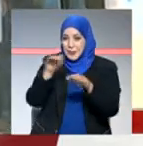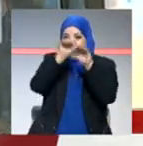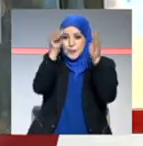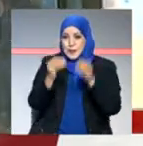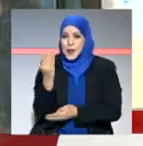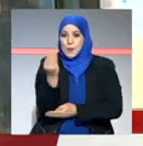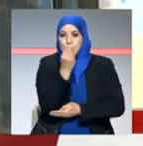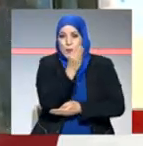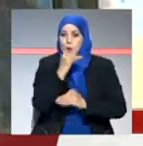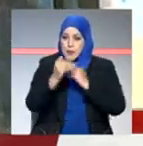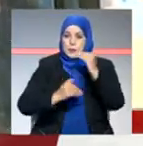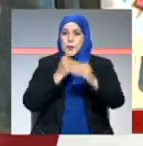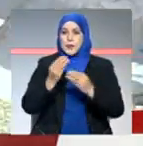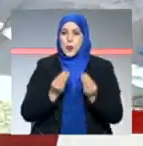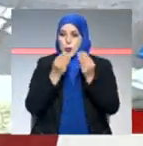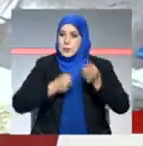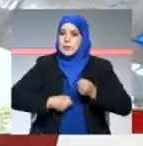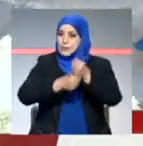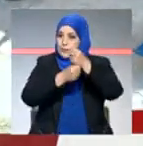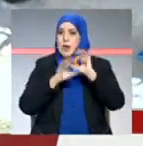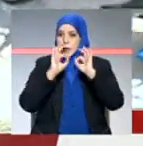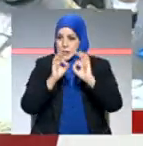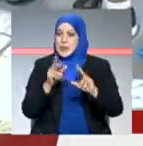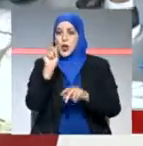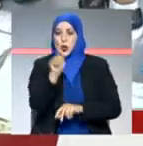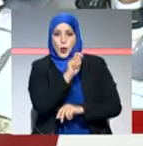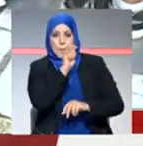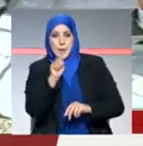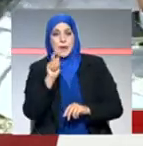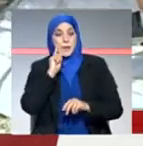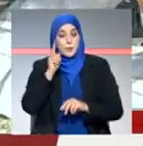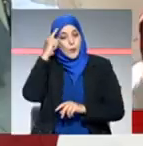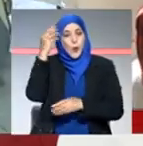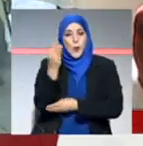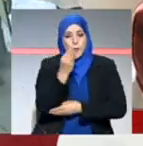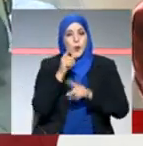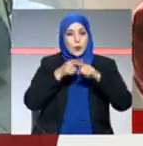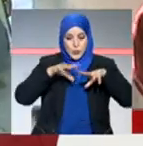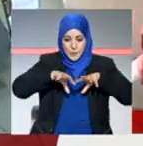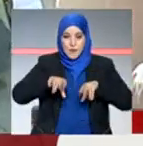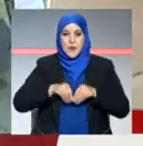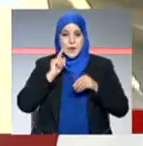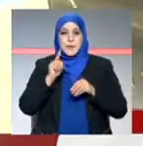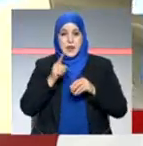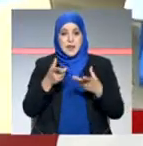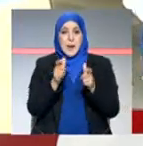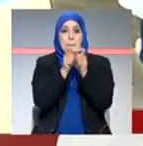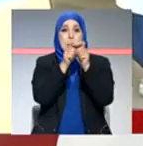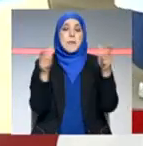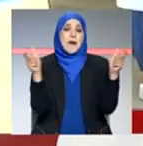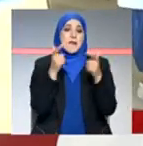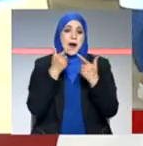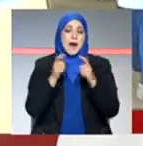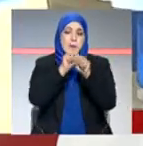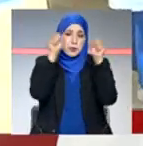العمومية والخاصة وتقديم خدماتها بصفة عادية لفائدة الأطفال والأسر باعتبارها مرفقا عموميا